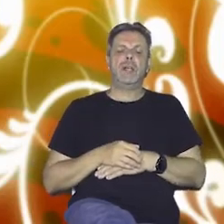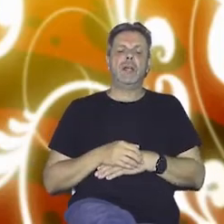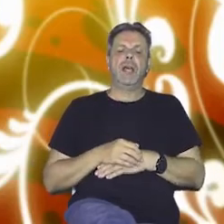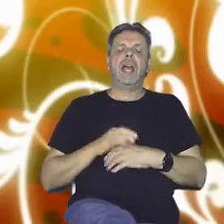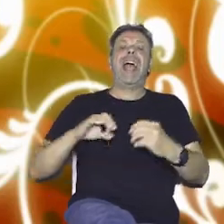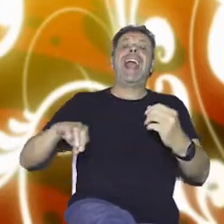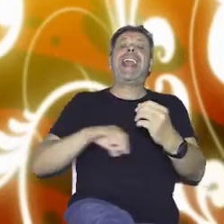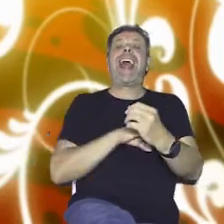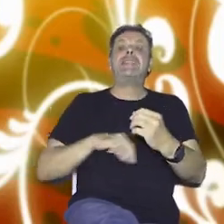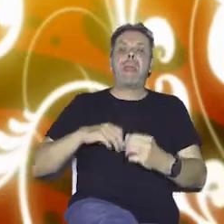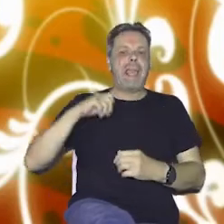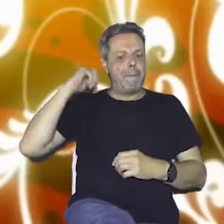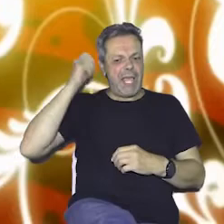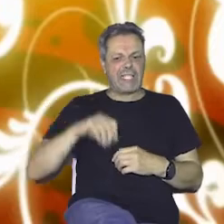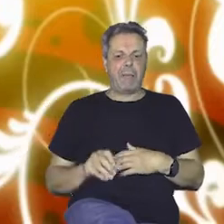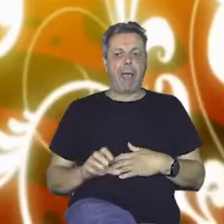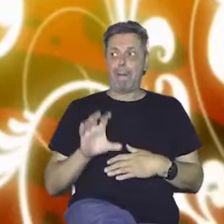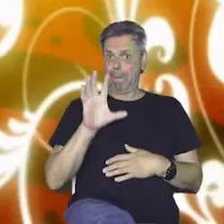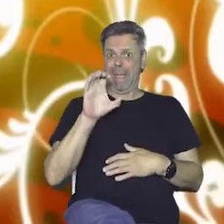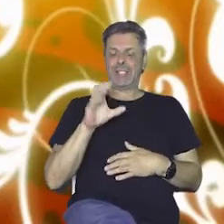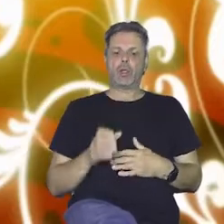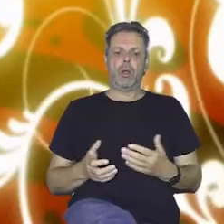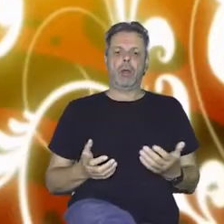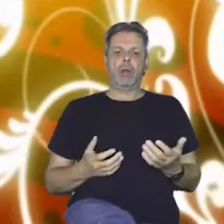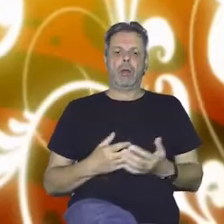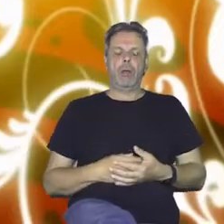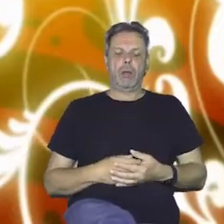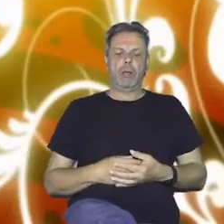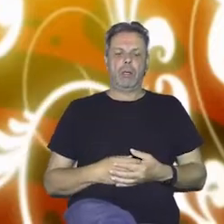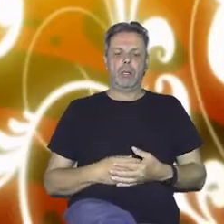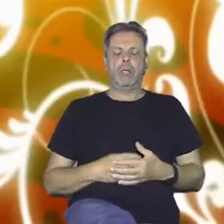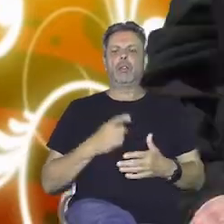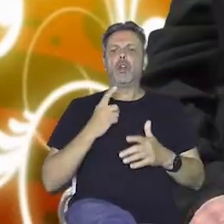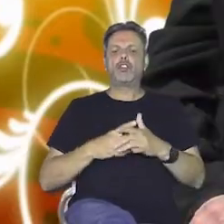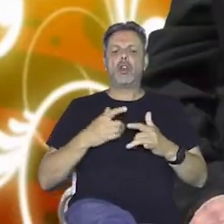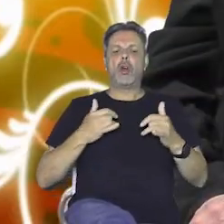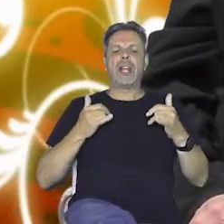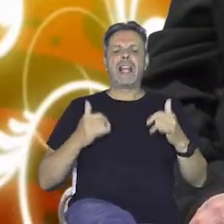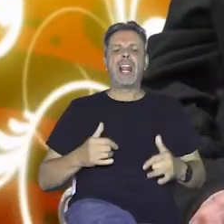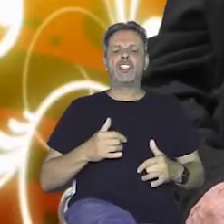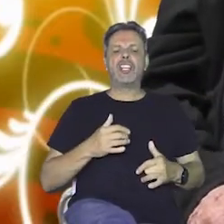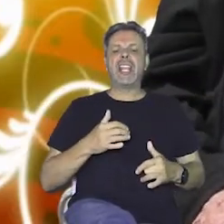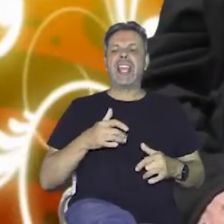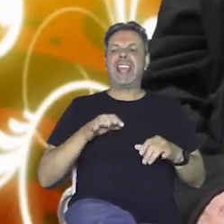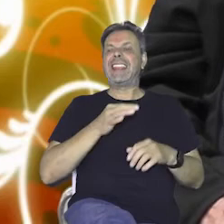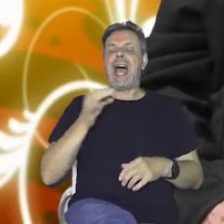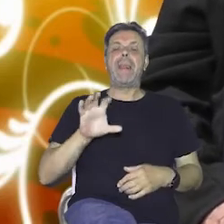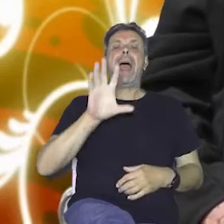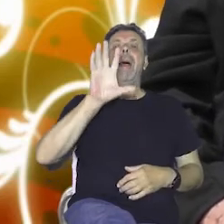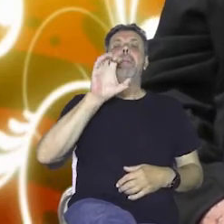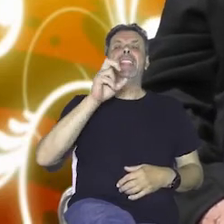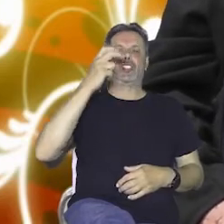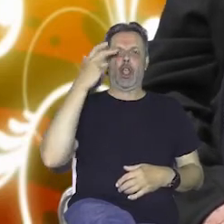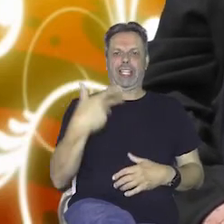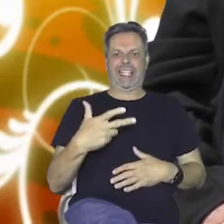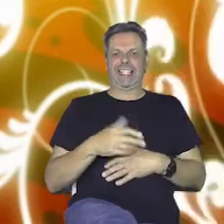uglazbenih pjesama. 500. Ljudi moji. Točnije danas, na današnji dan, 530. 530,